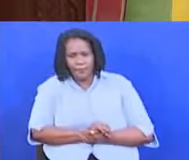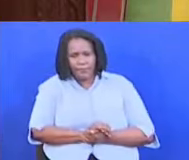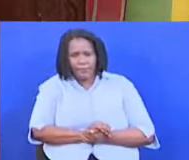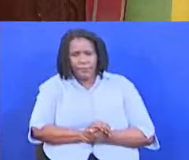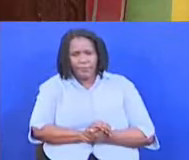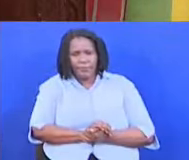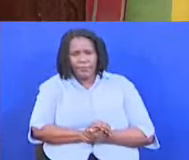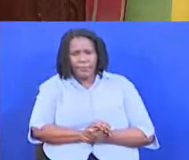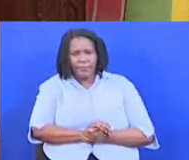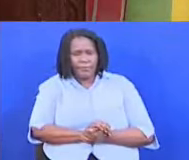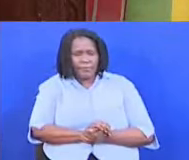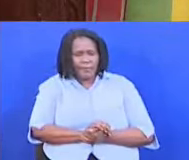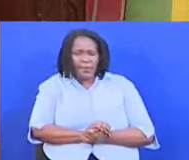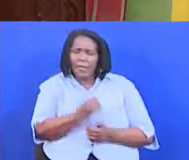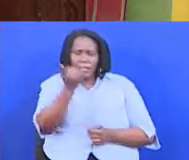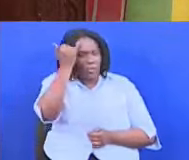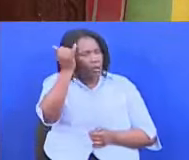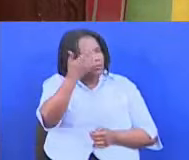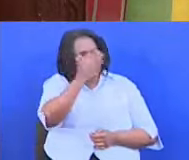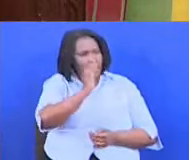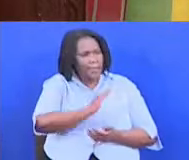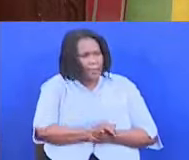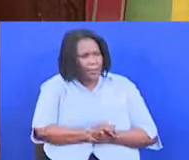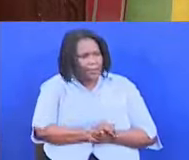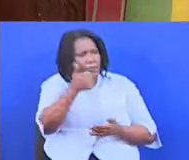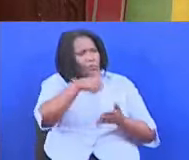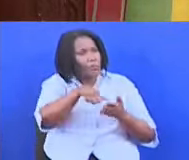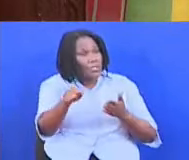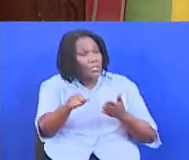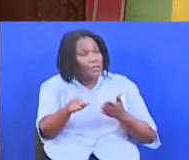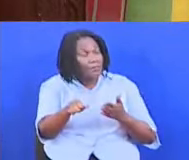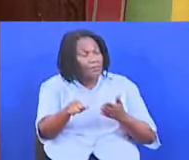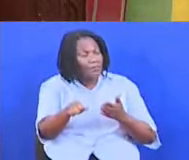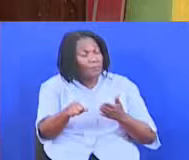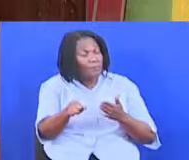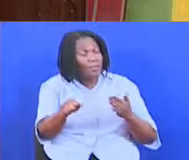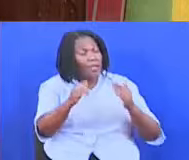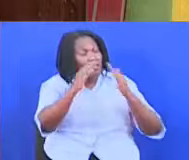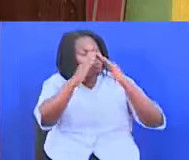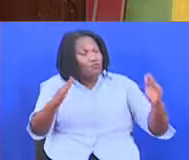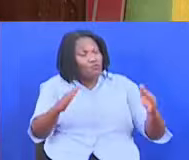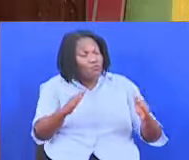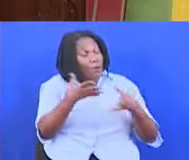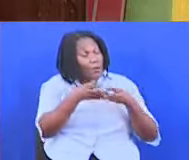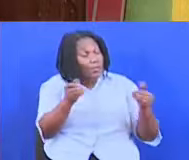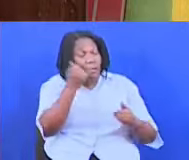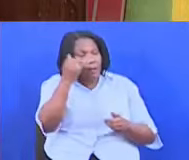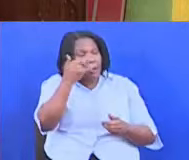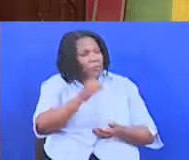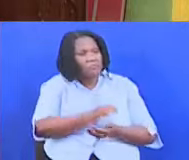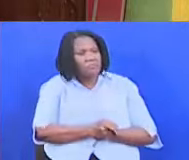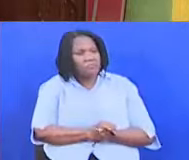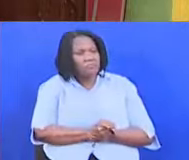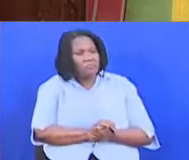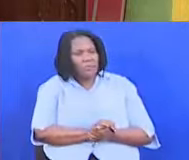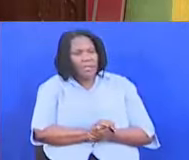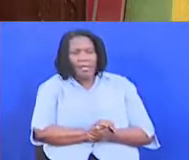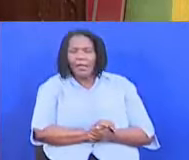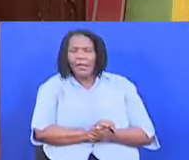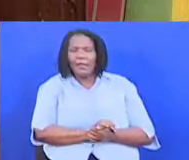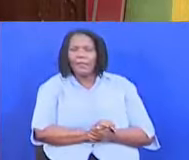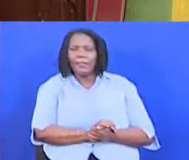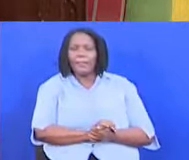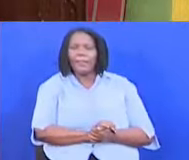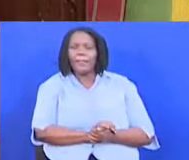itakuwa na uwezo wa kiwango gani, isije ikafikia kiwango cha kutaka kutoa pesa kwa ajili ya kulipia kodi waraibu, na ninajua kwamba haijawahi kutokea.